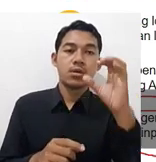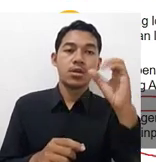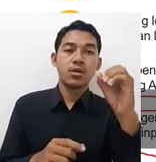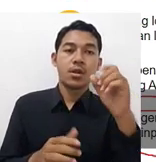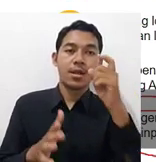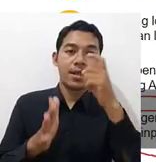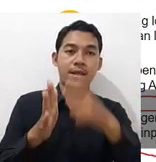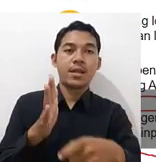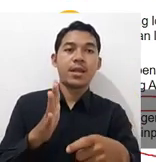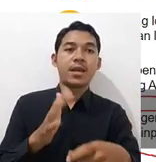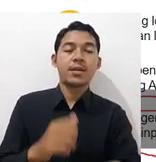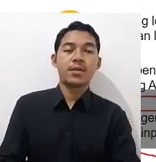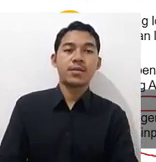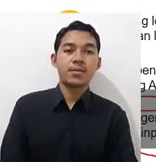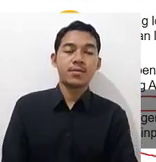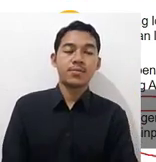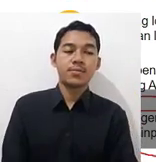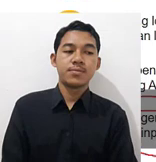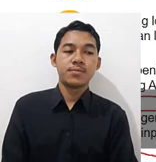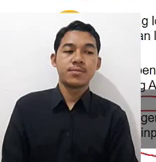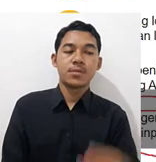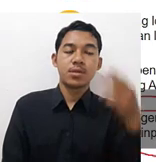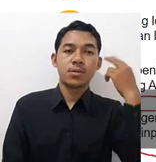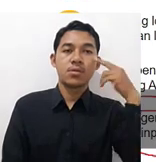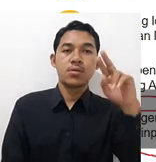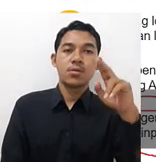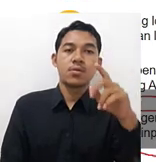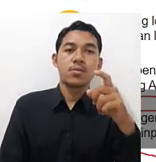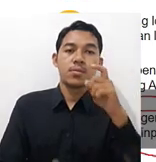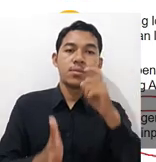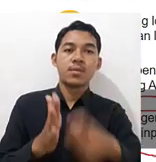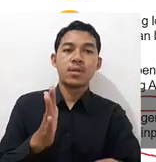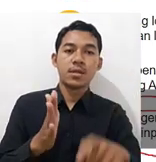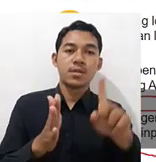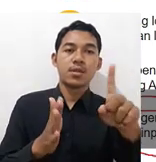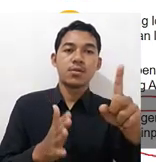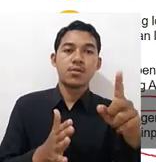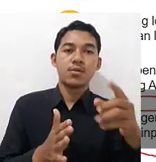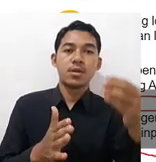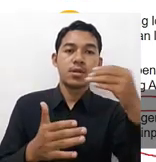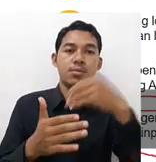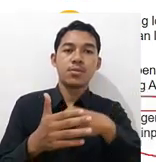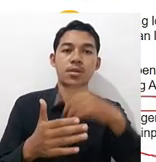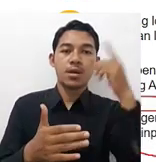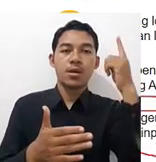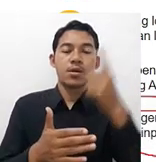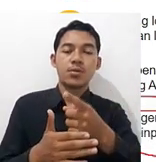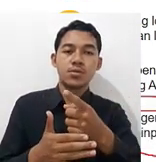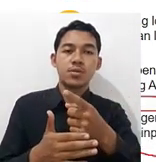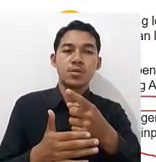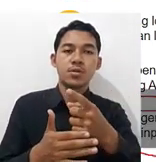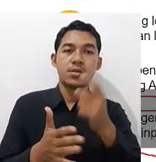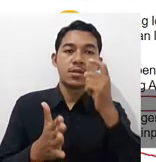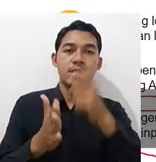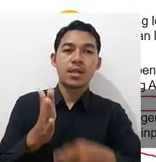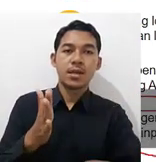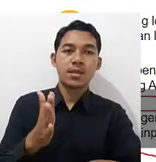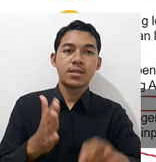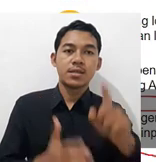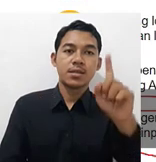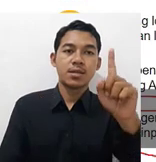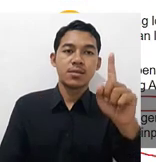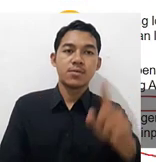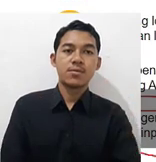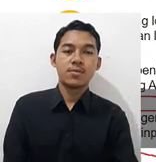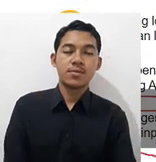Jadi untuk bernilai 1 itu, maka inputnya harus bernilai 1 semua. Nah, kita